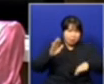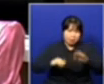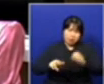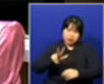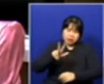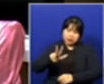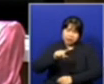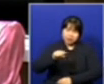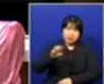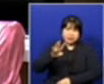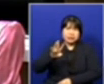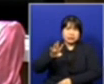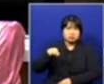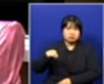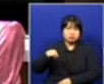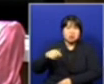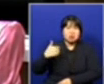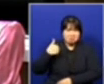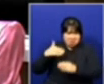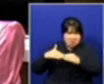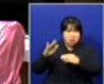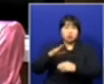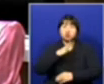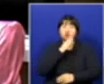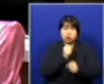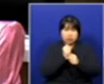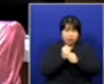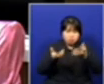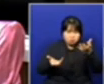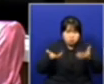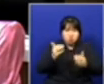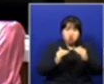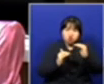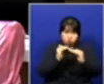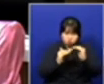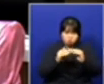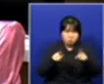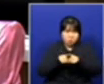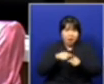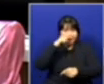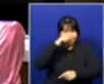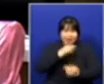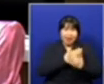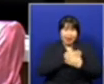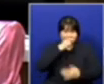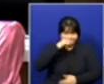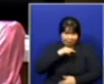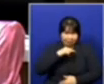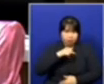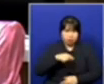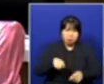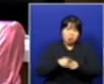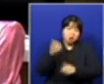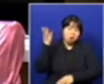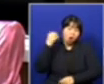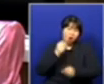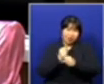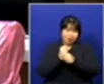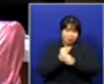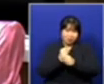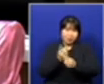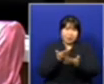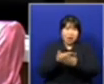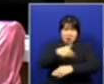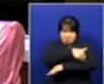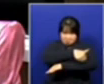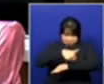าทนี่ถ้าเกิดทำสมดุลแบบรัฐบาลสมัยไทยรักไทยสมัยพวกผมทำเคยมีการทำงบสมดุลประเทศก